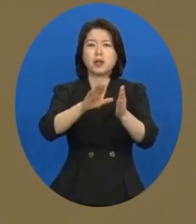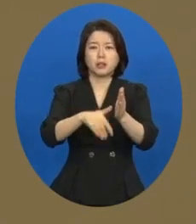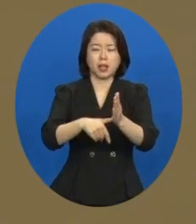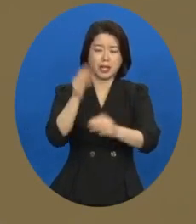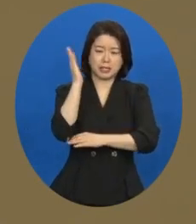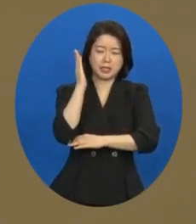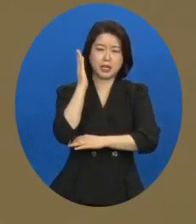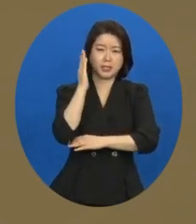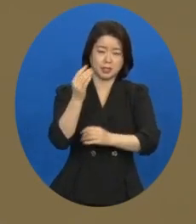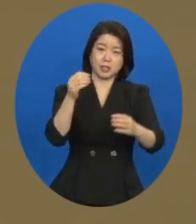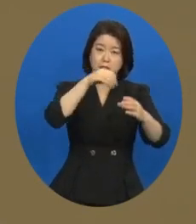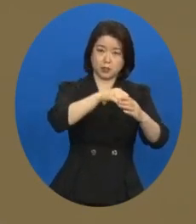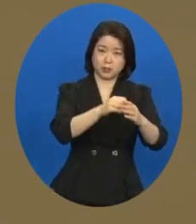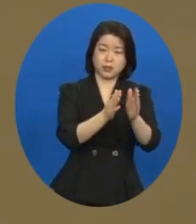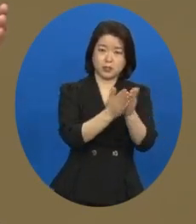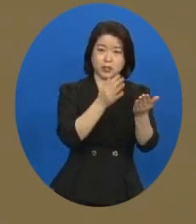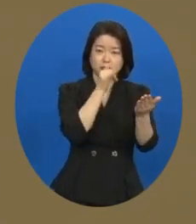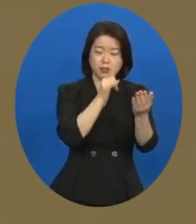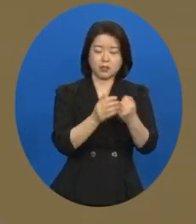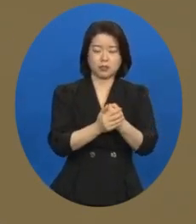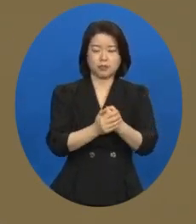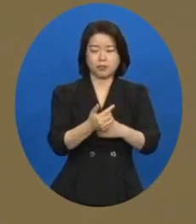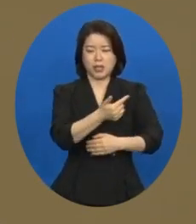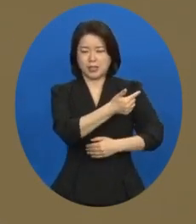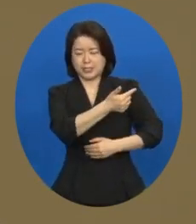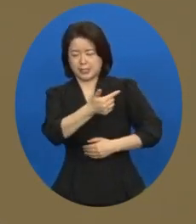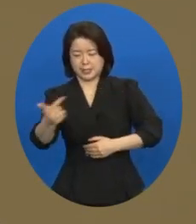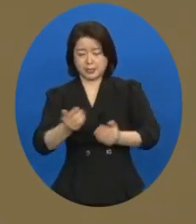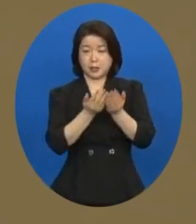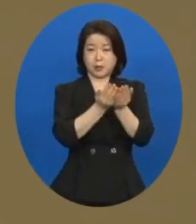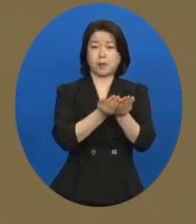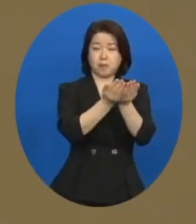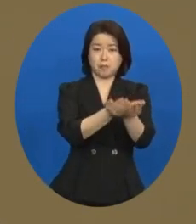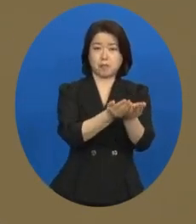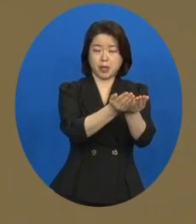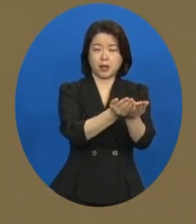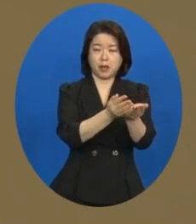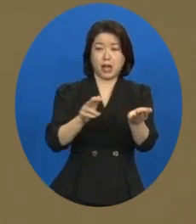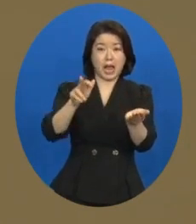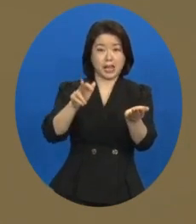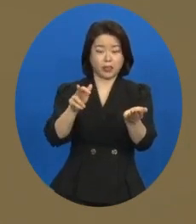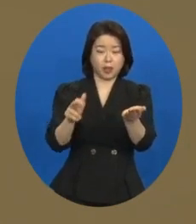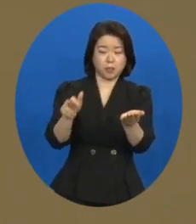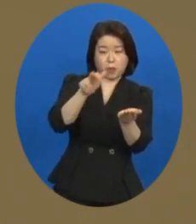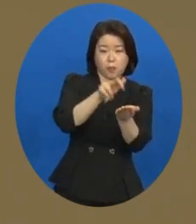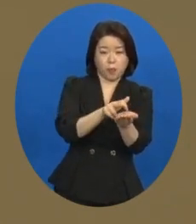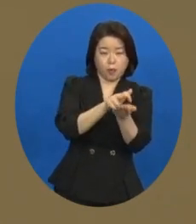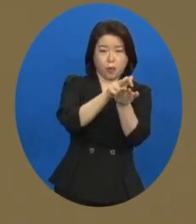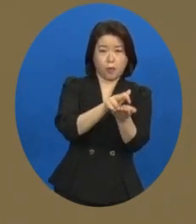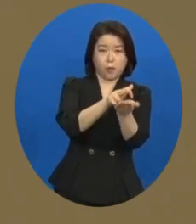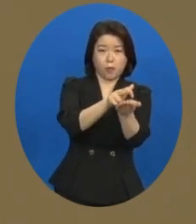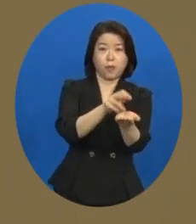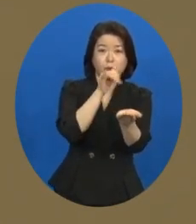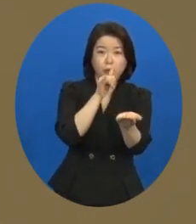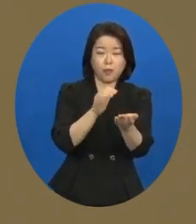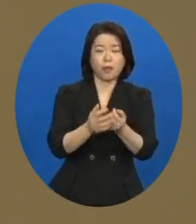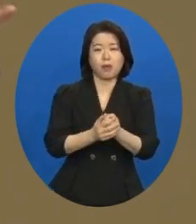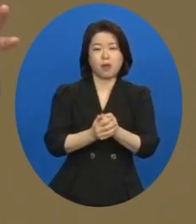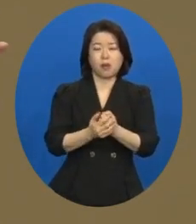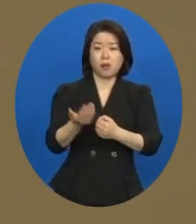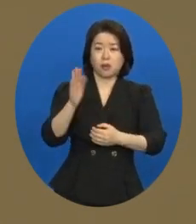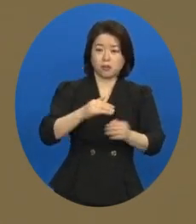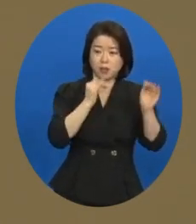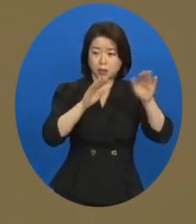겁니다. 큰 배가 대포를 수송하고 있었어요. 그런데